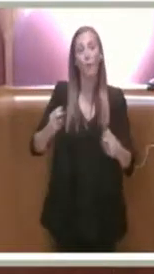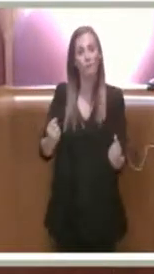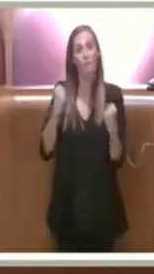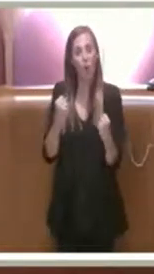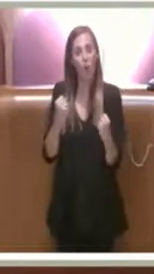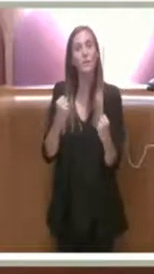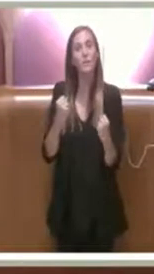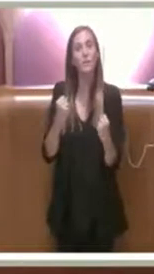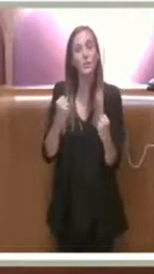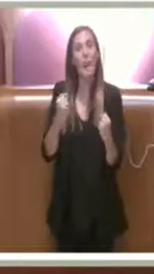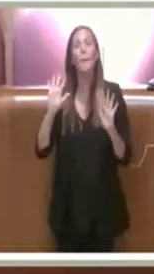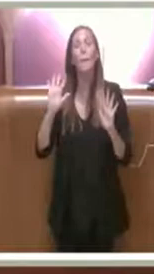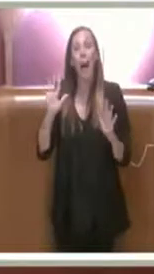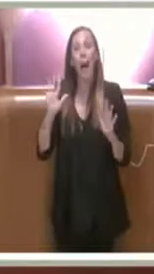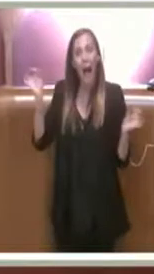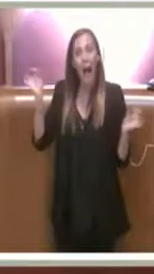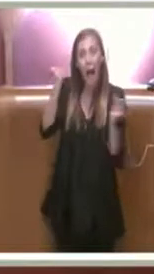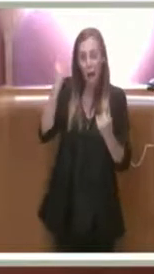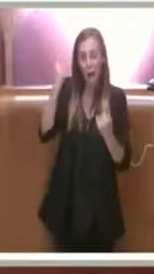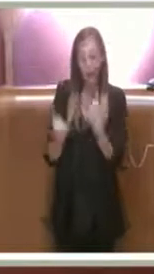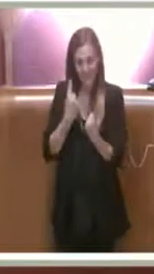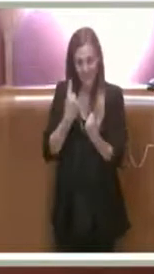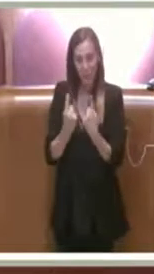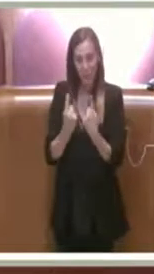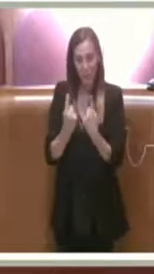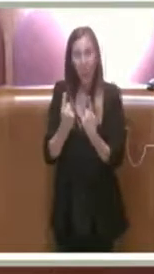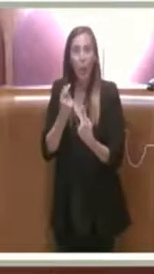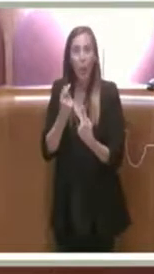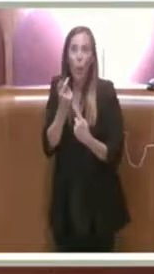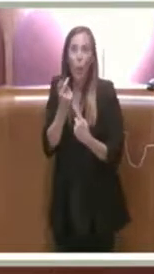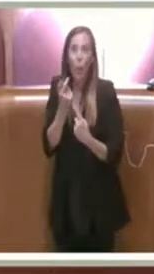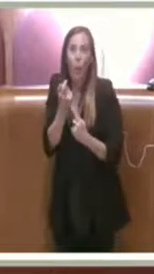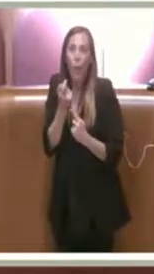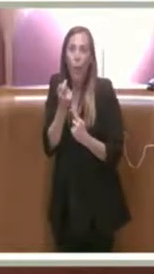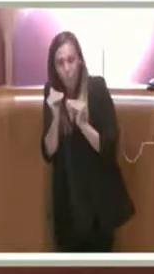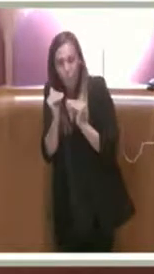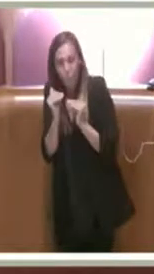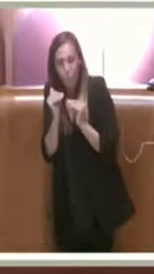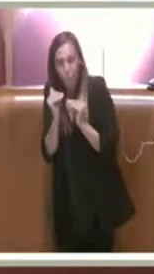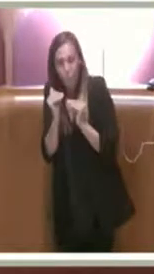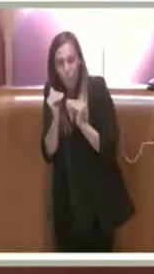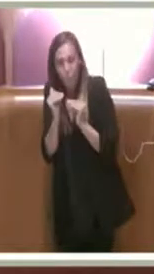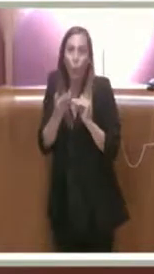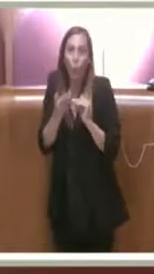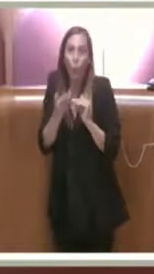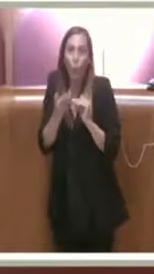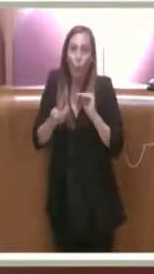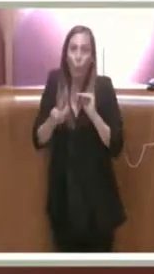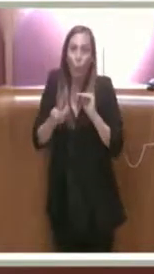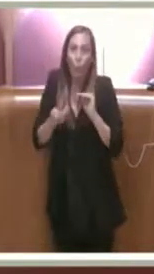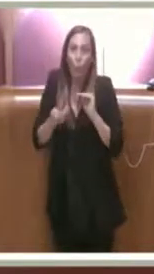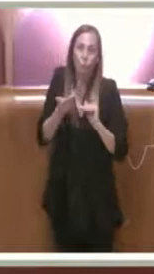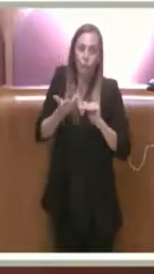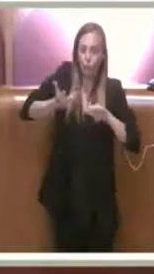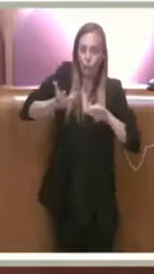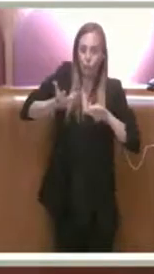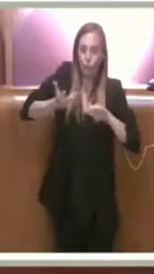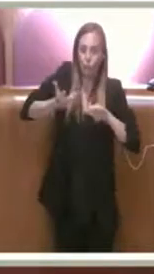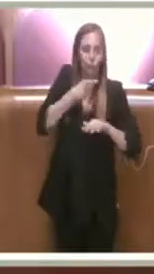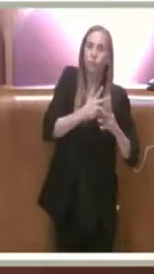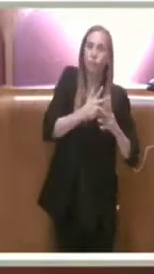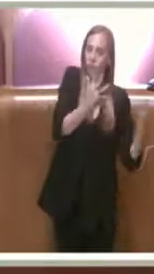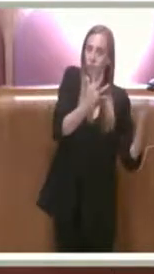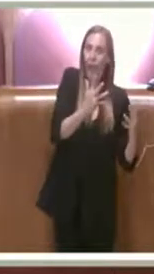casi, diciamo, una minore supremazia, lasciatemi passare il termine, alla maggioranza e in alcuni casi un